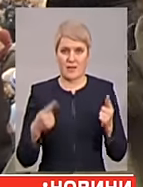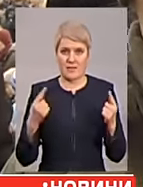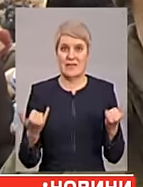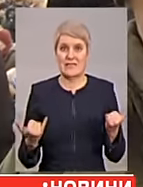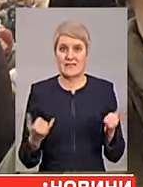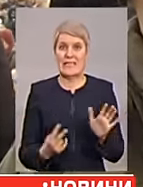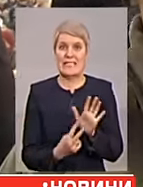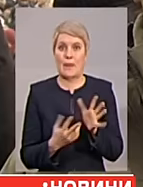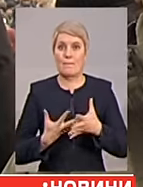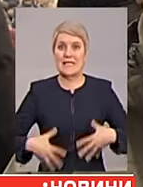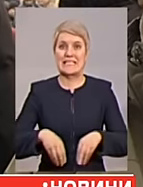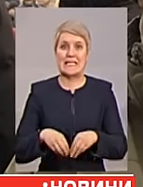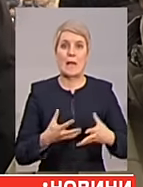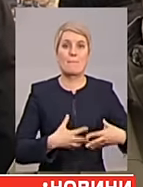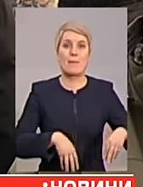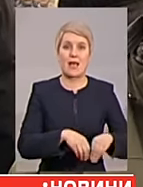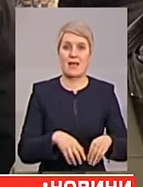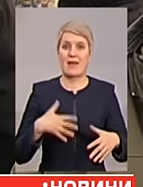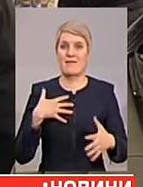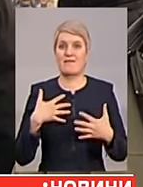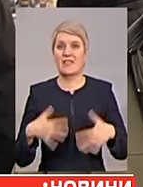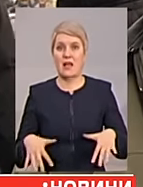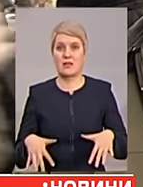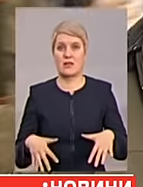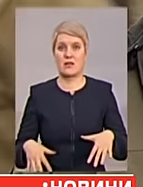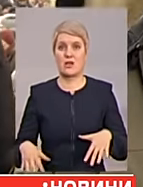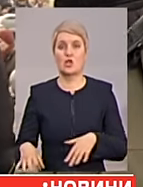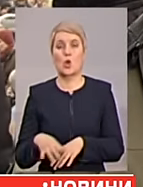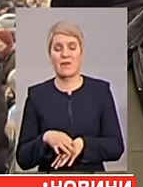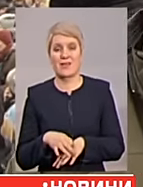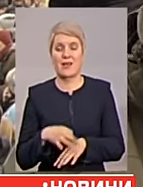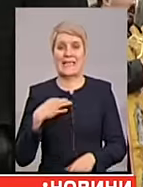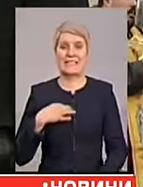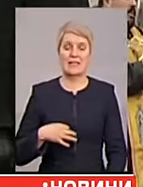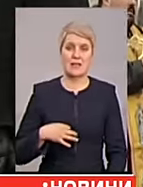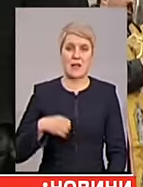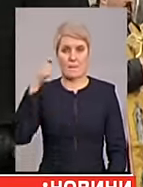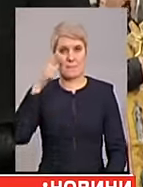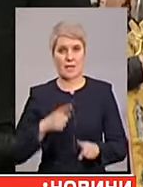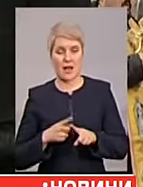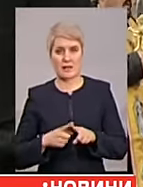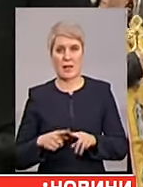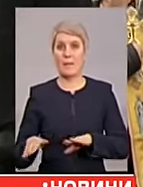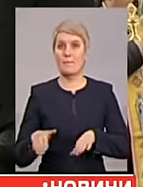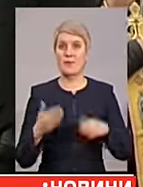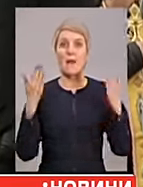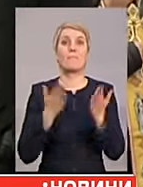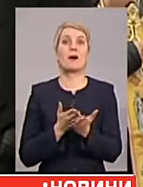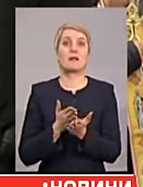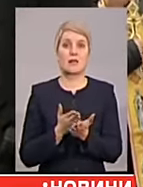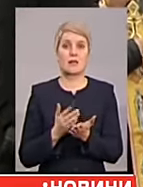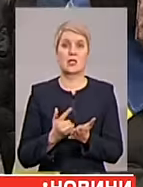сім смей сімей втратили чоловіка сина там брата після панахиди знову можливість